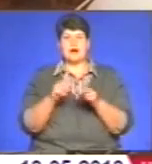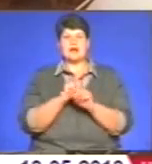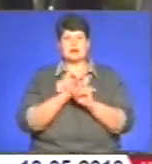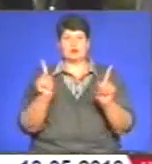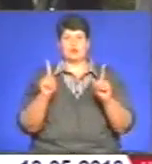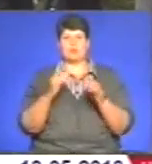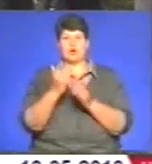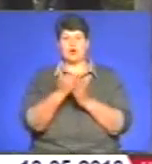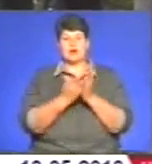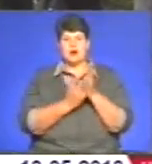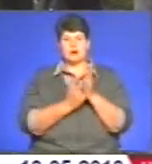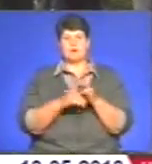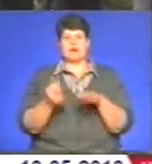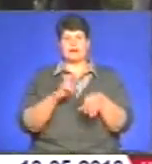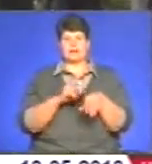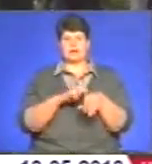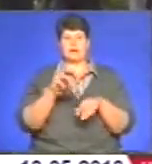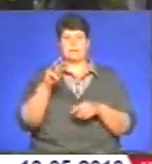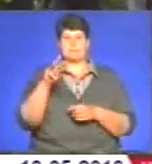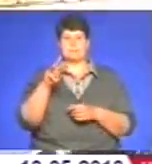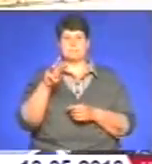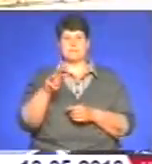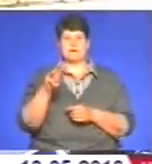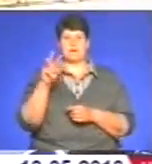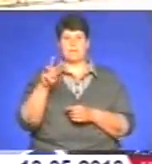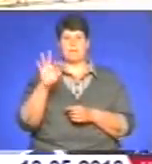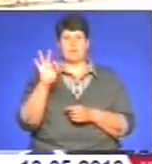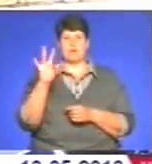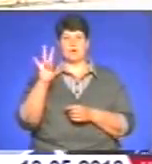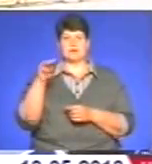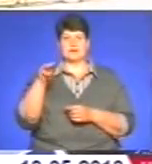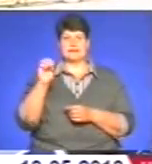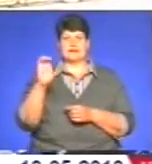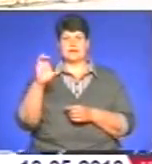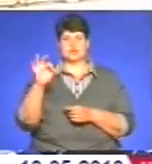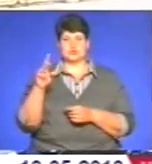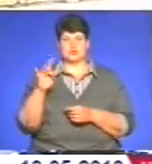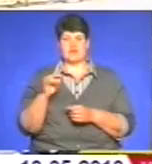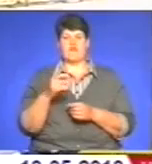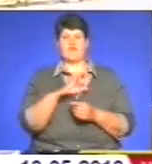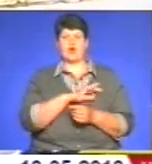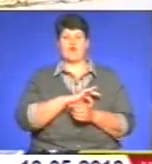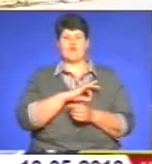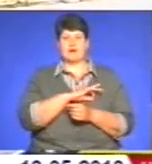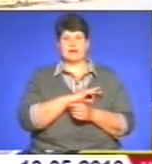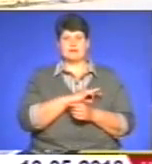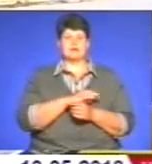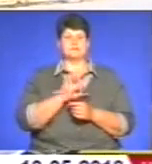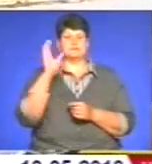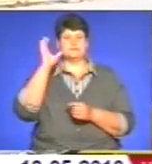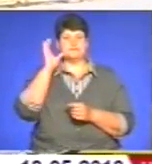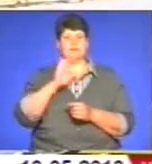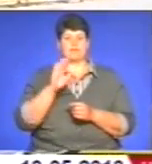італійського педагога і лікаря Марії Монтессорі. Вихователь іде за бажанням дітей, тобто вихователь